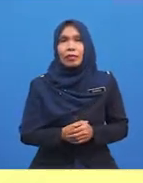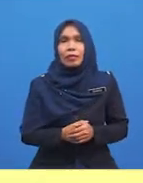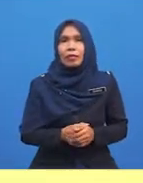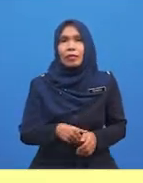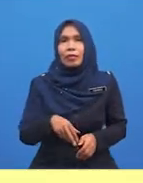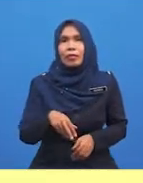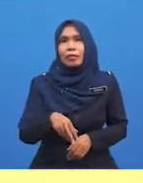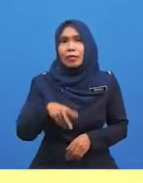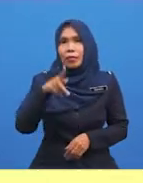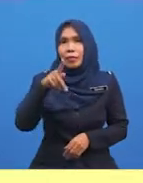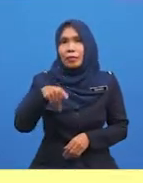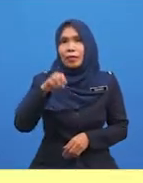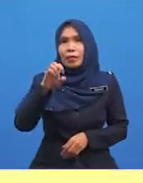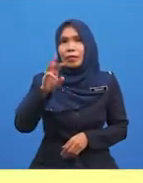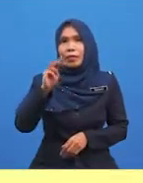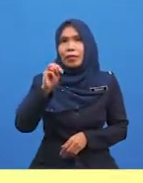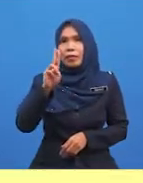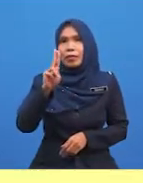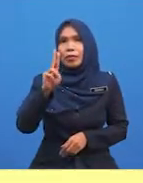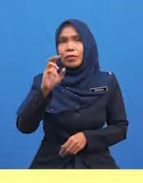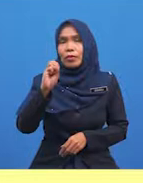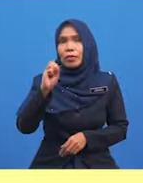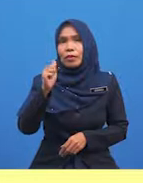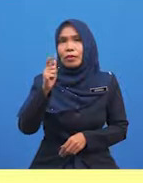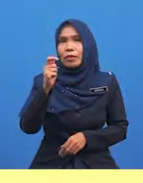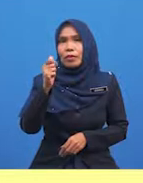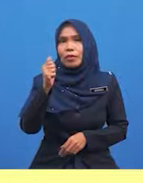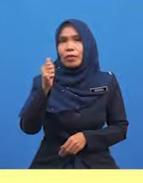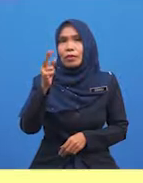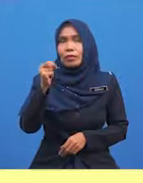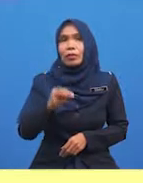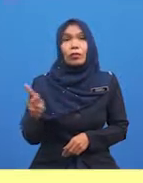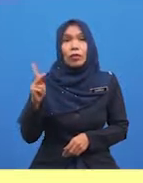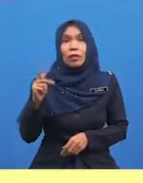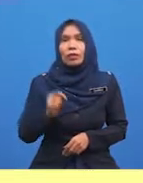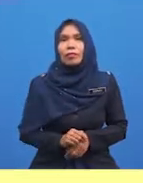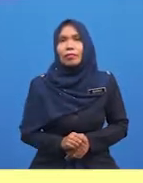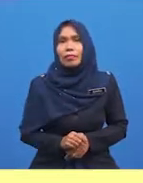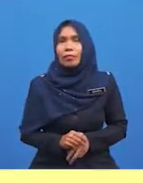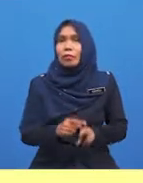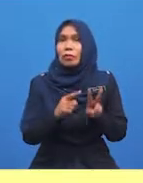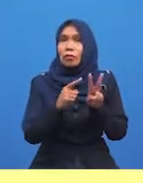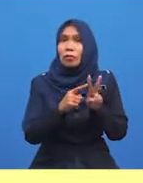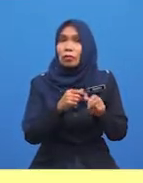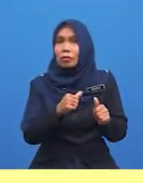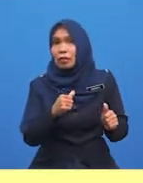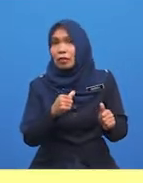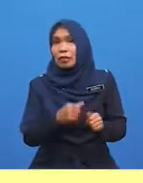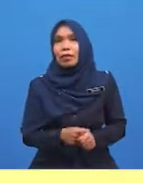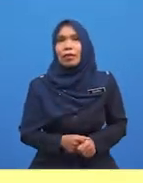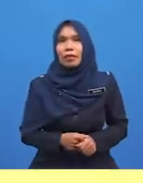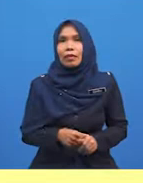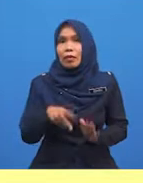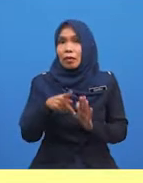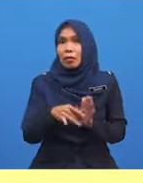kuasa kepada sesebuah badan tertentu. Kedua, mengelakkan penyalahgunaan kuasa,